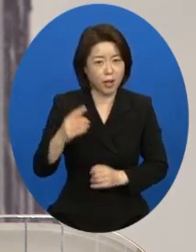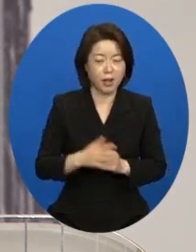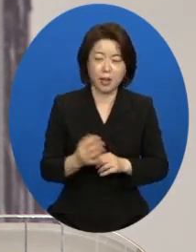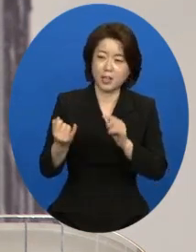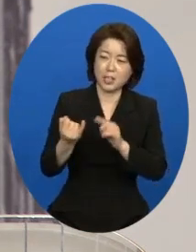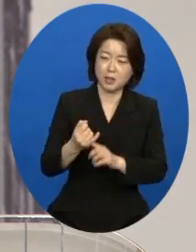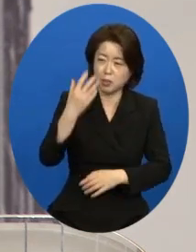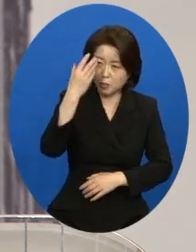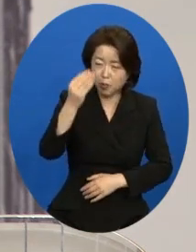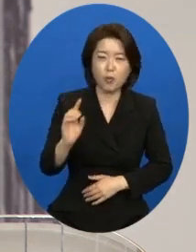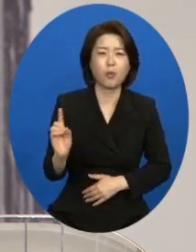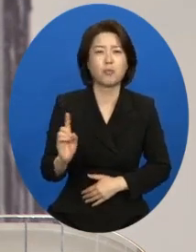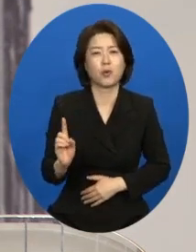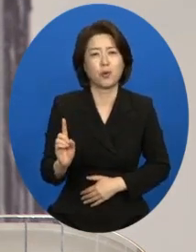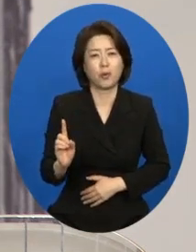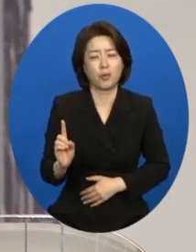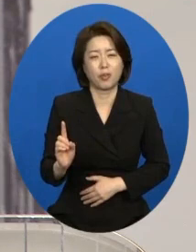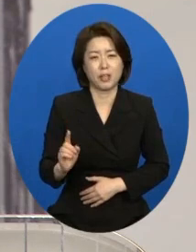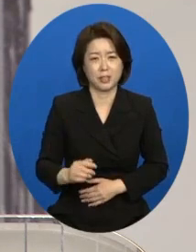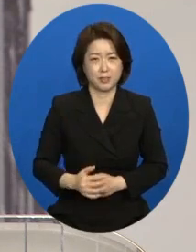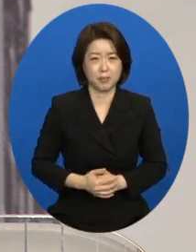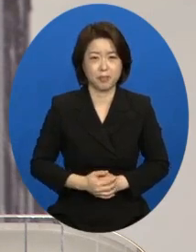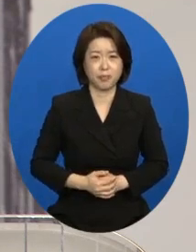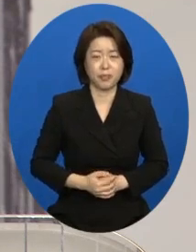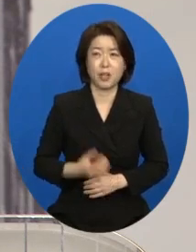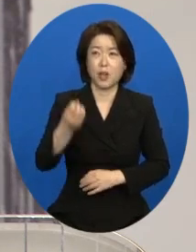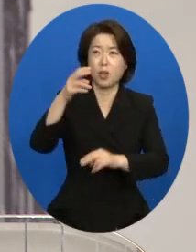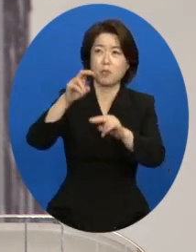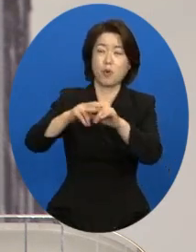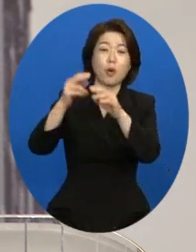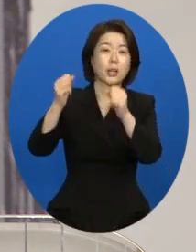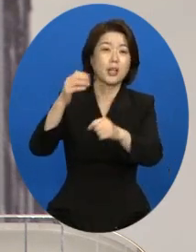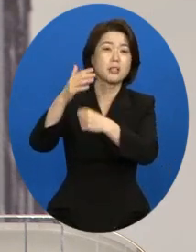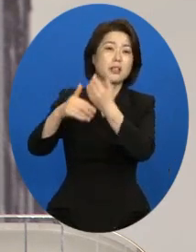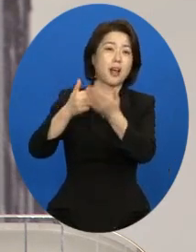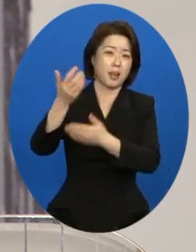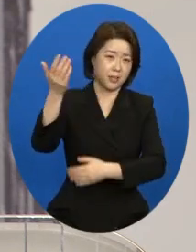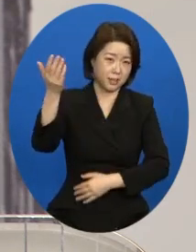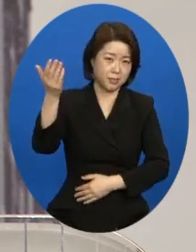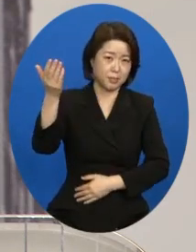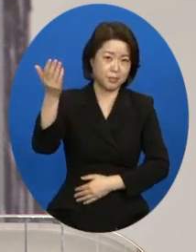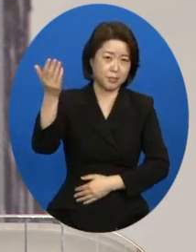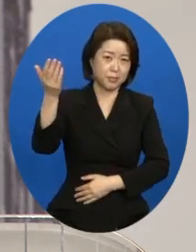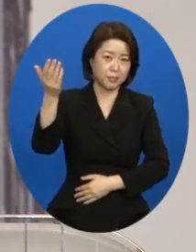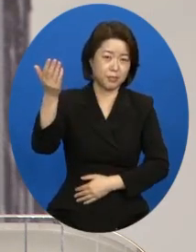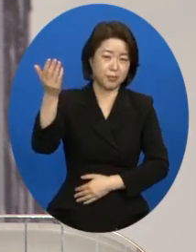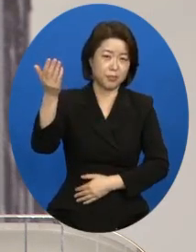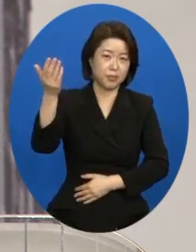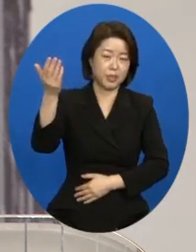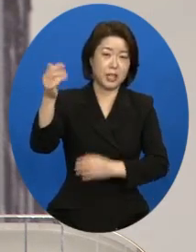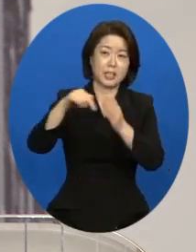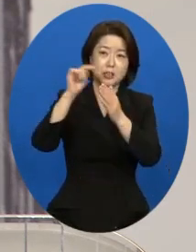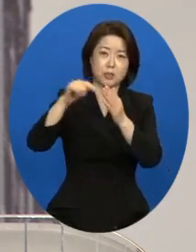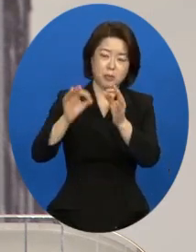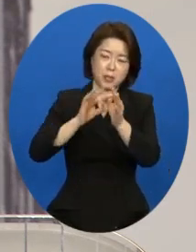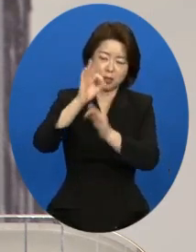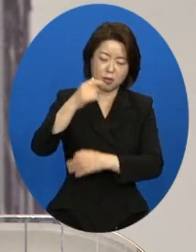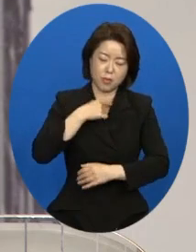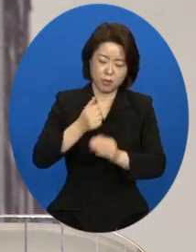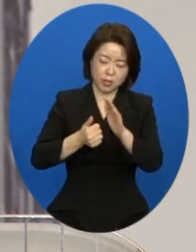뭘 본 것일까? 바로 보좌에 계신 하나님, 그분 안에 계신 영원한